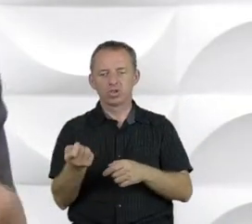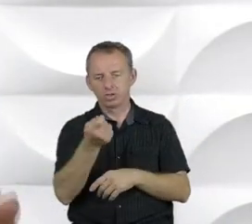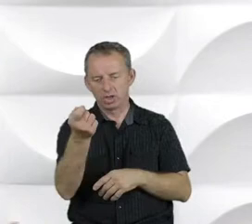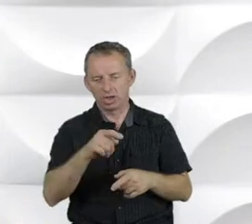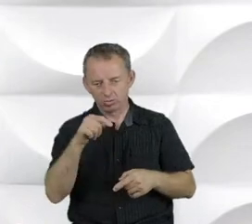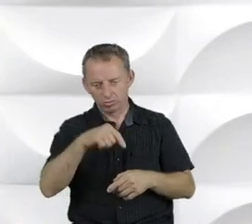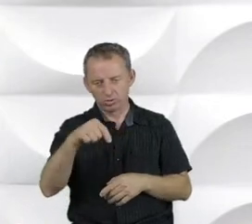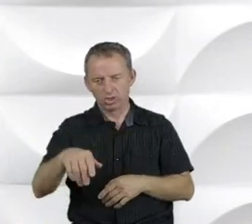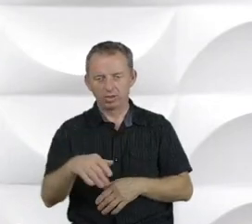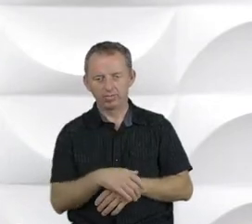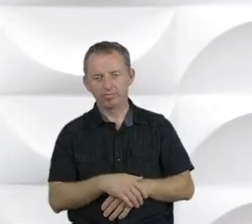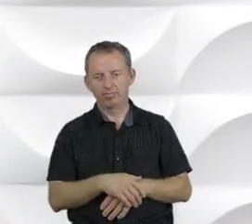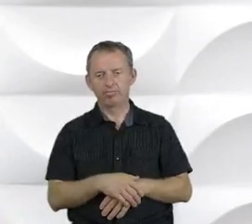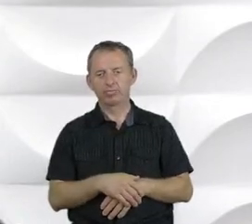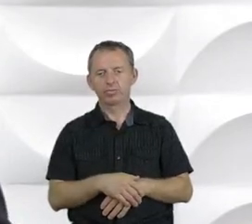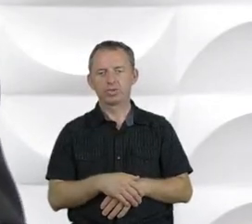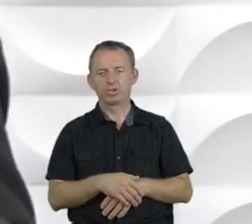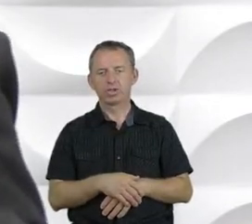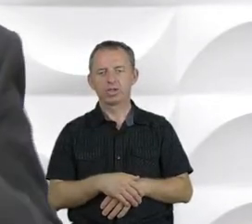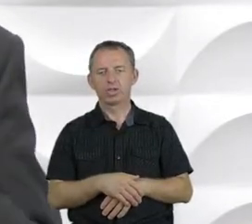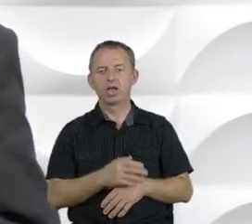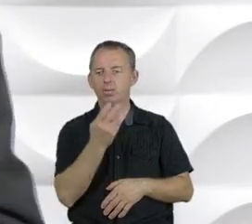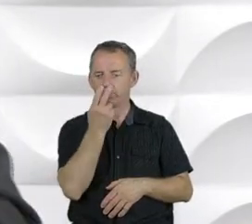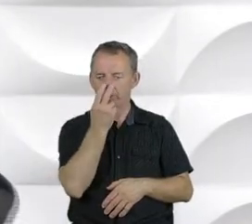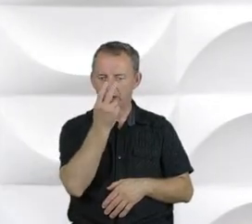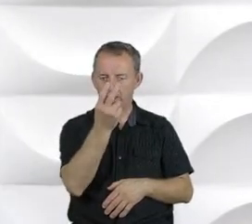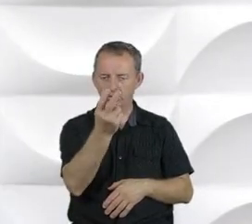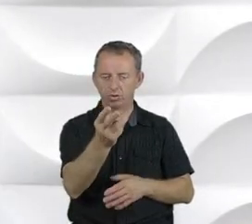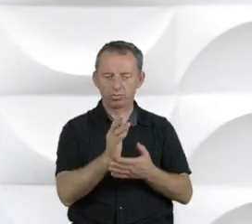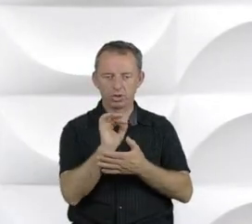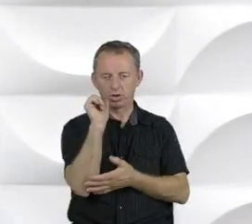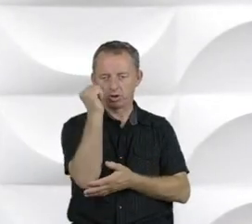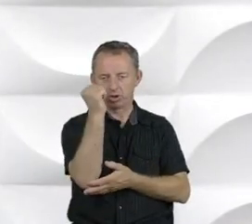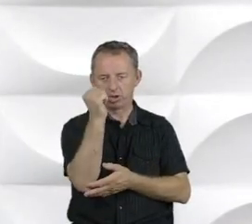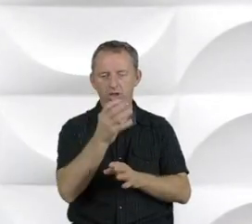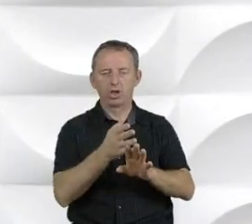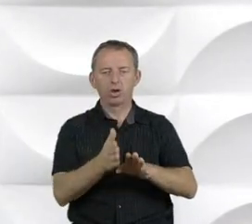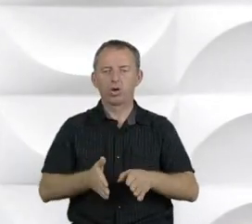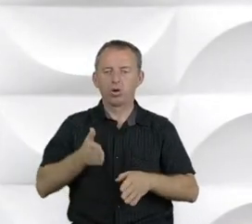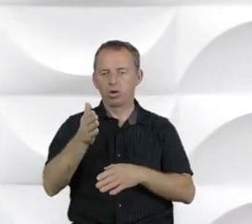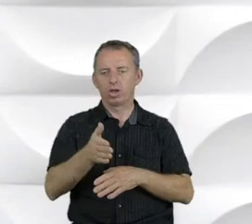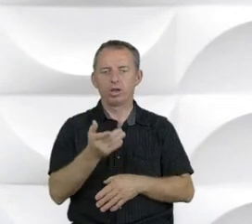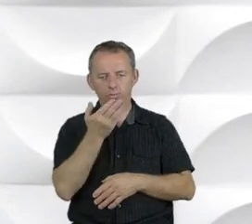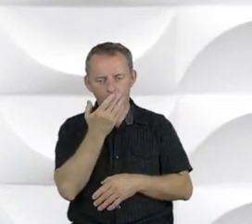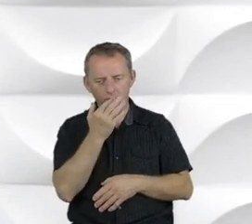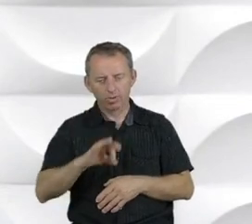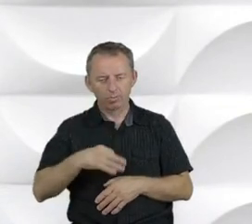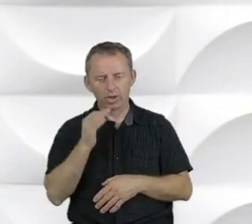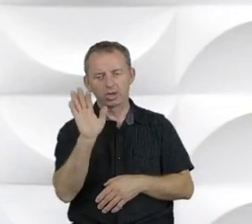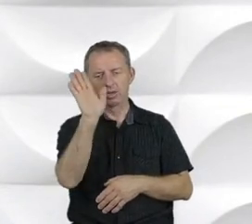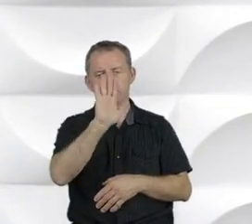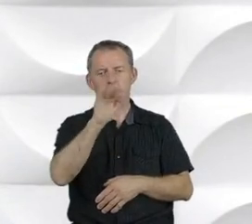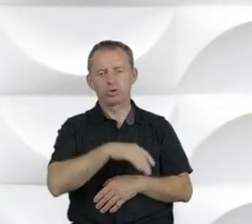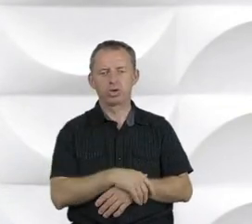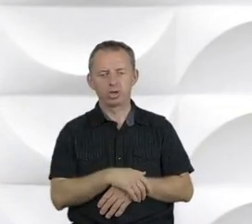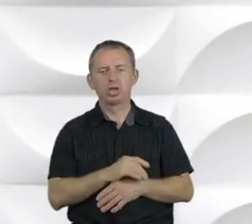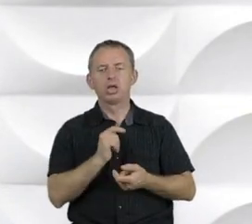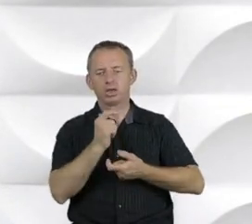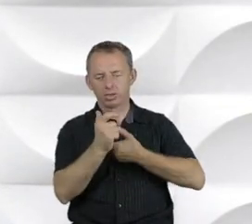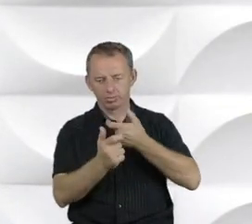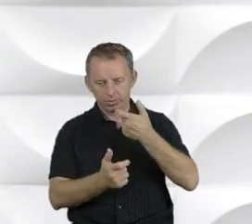tutaj i patrzyłem przez okno kolejki, to mówię, Panie Boże,